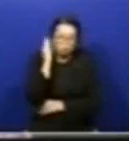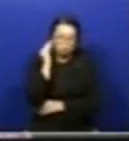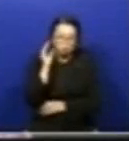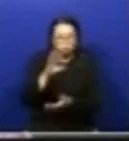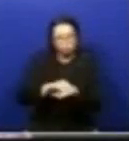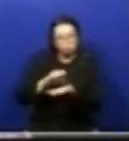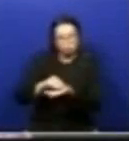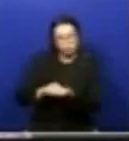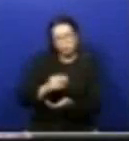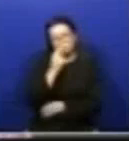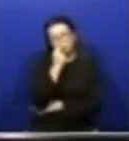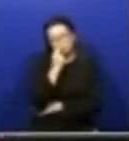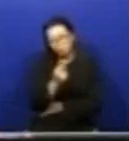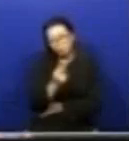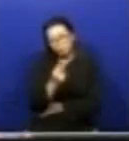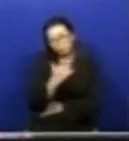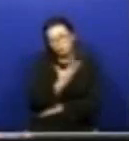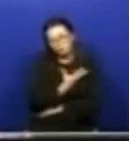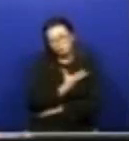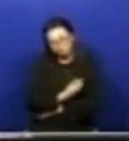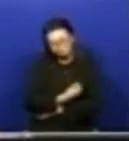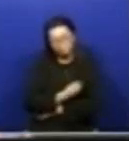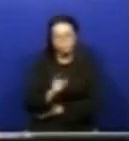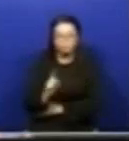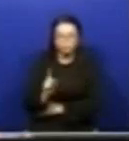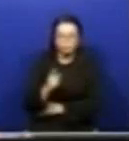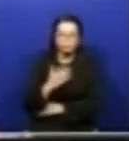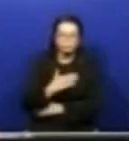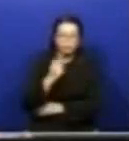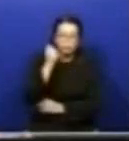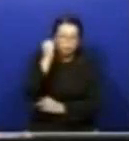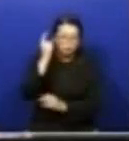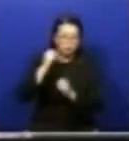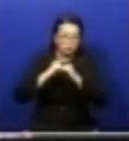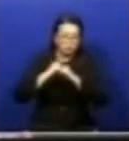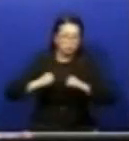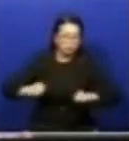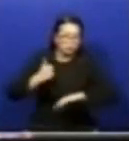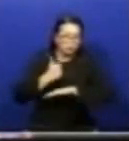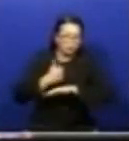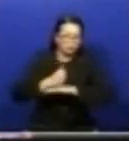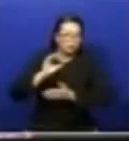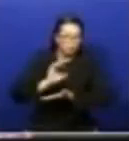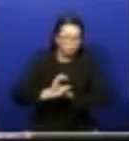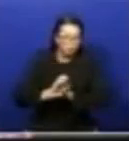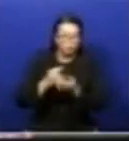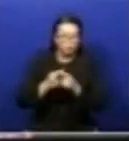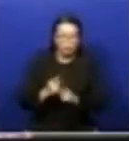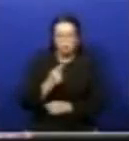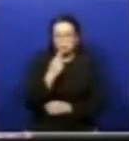ผมนั่งดูด้วยความสลดใจผมเข้าใจผู้อำนวยการสำนักงบประมาณบอกตะกี้แต่ถ้าท่านพู